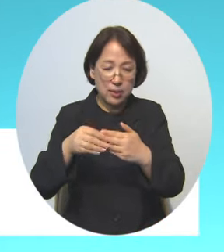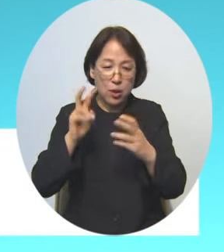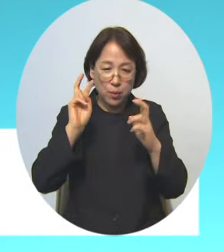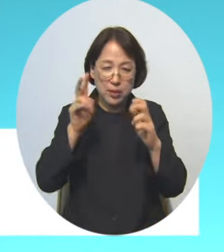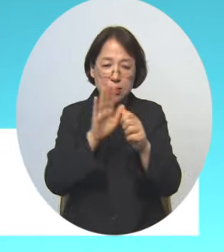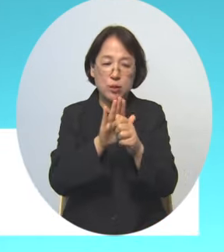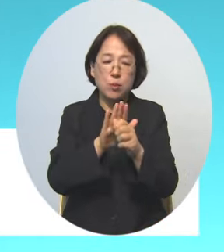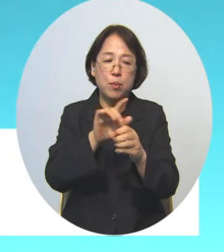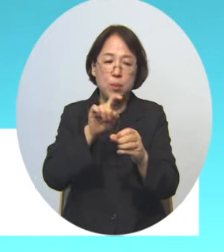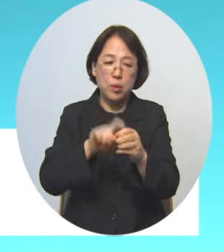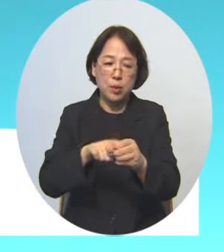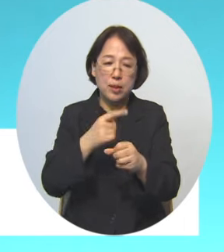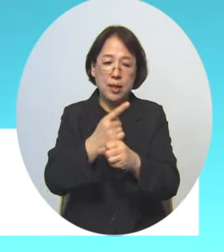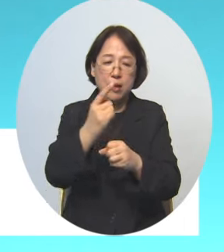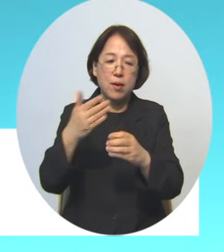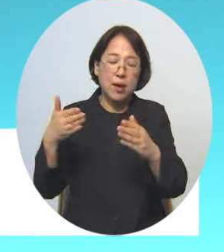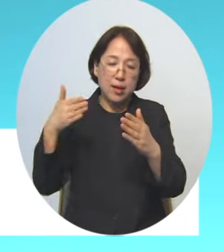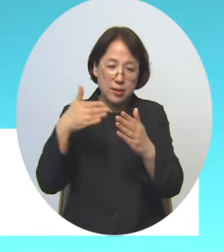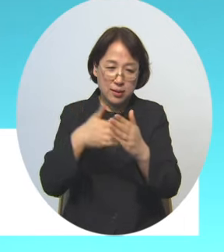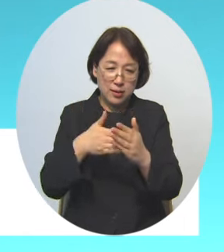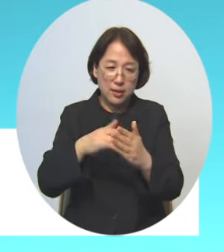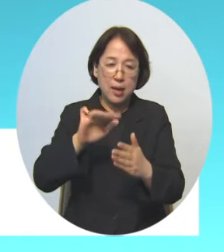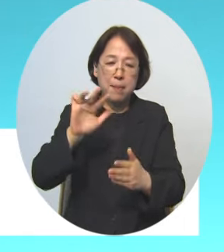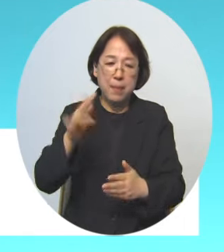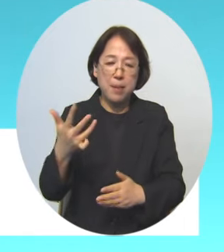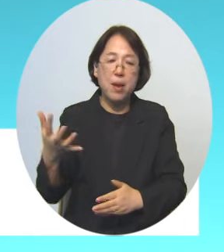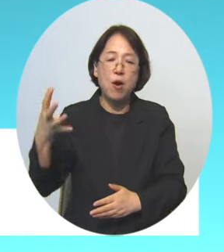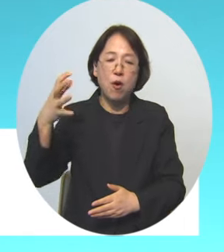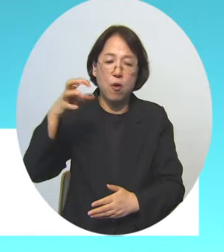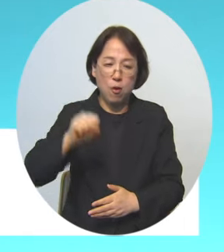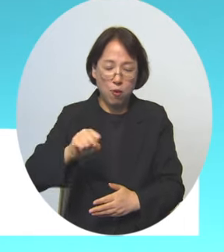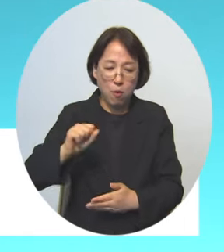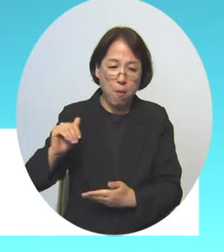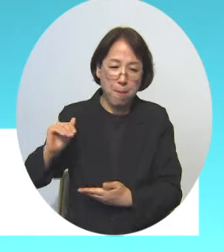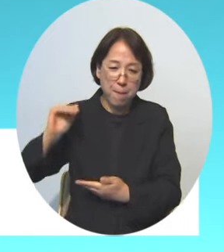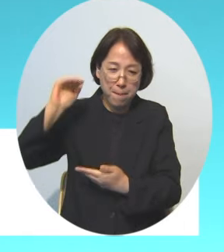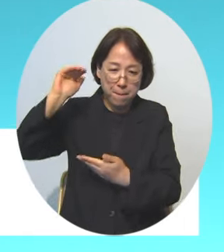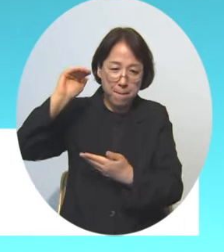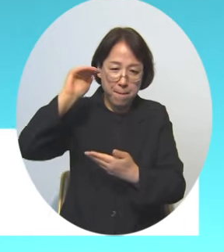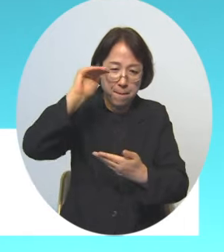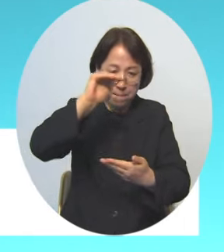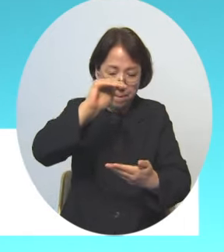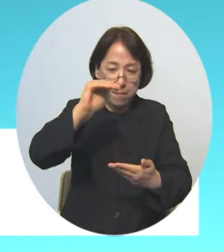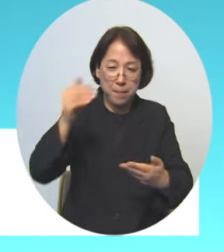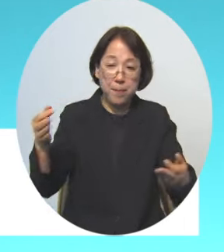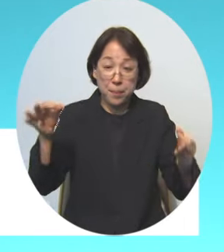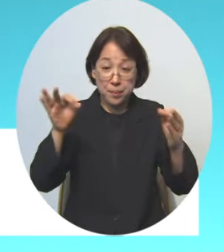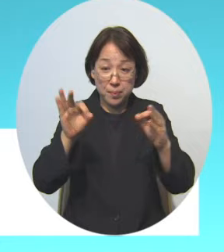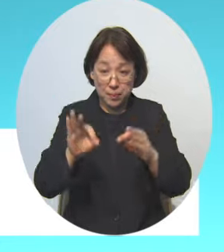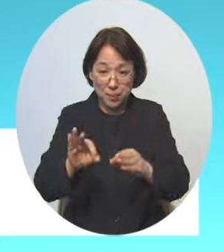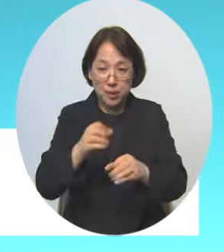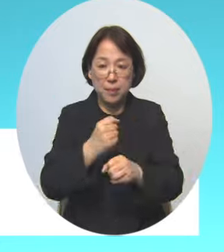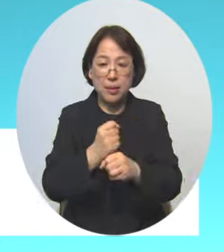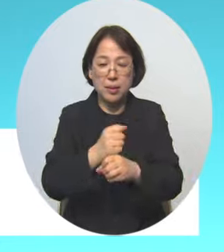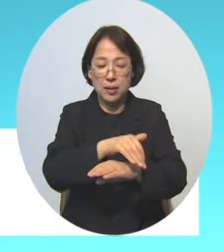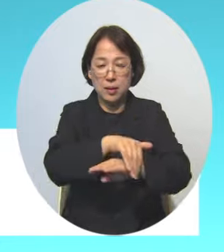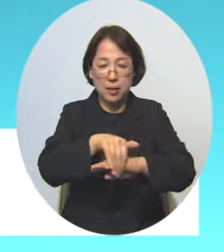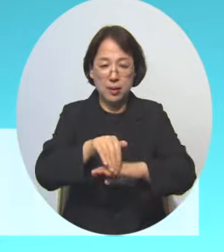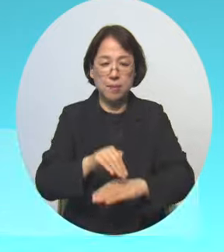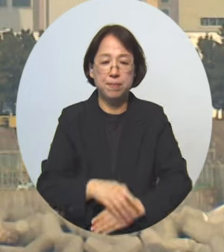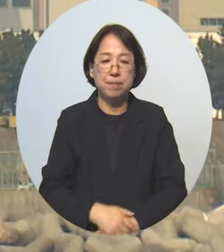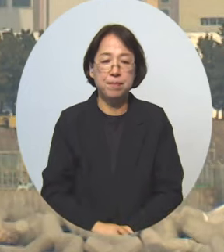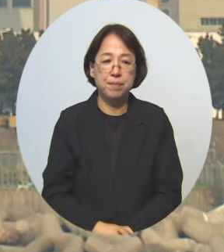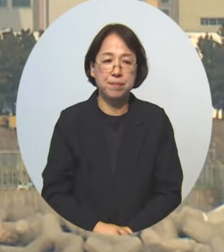위해 내년까지 산업부가 800억 규모의 원전 산업 성장 펀드를 만들